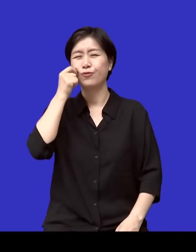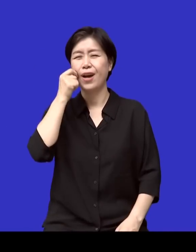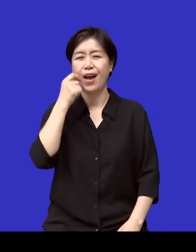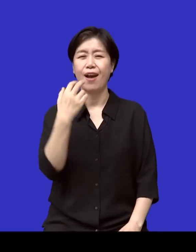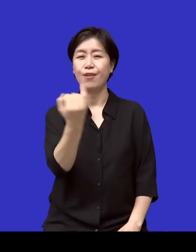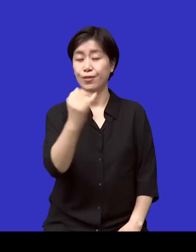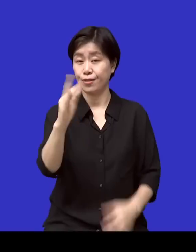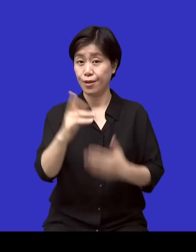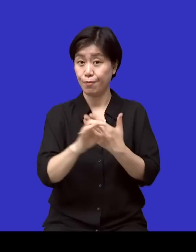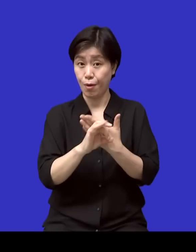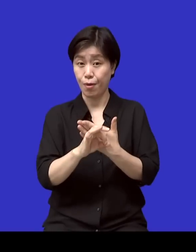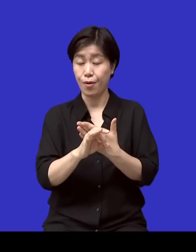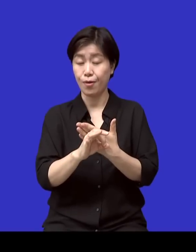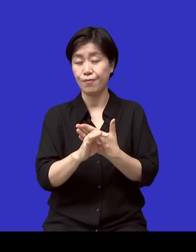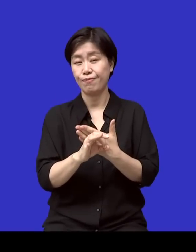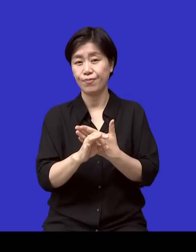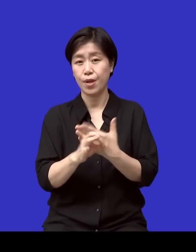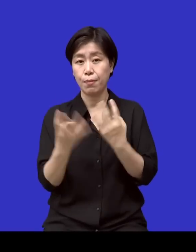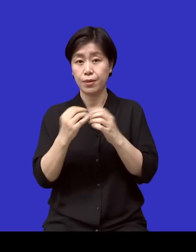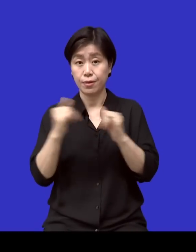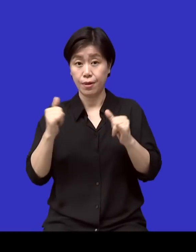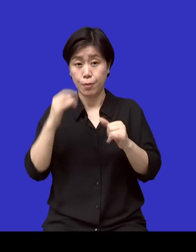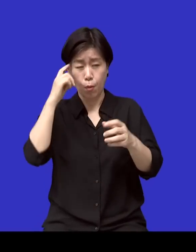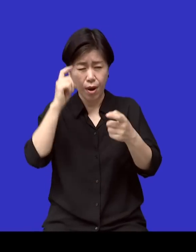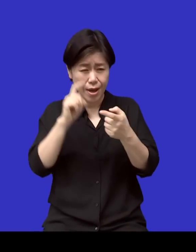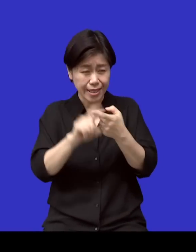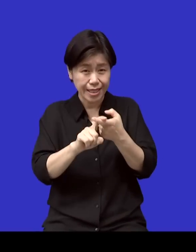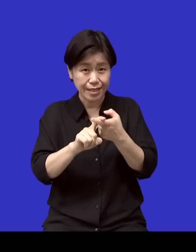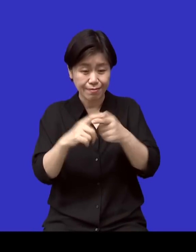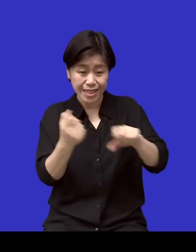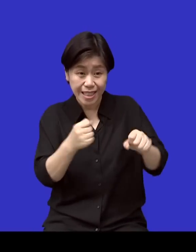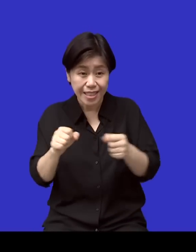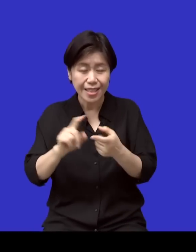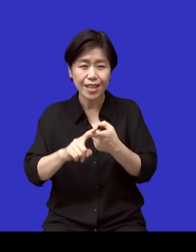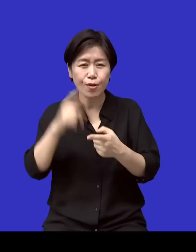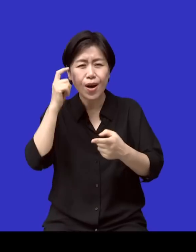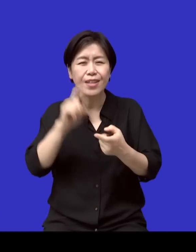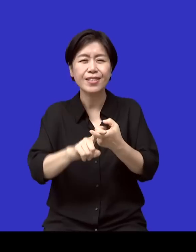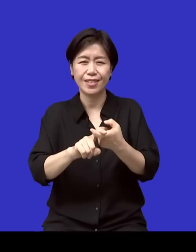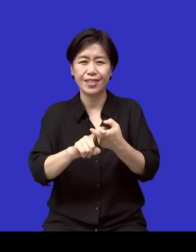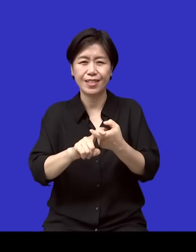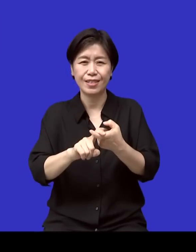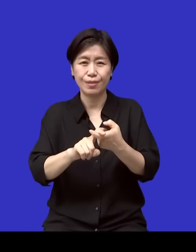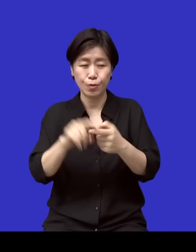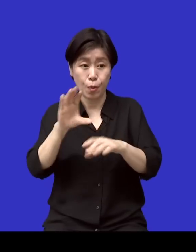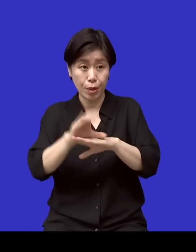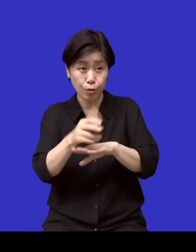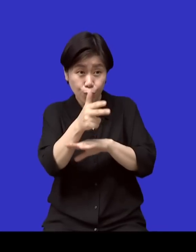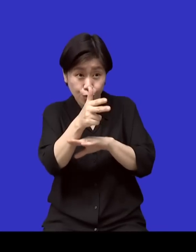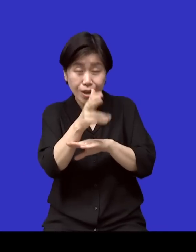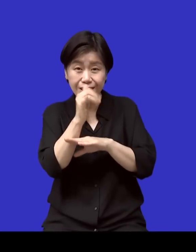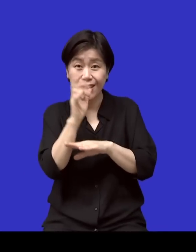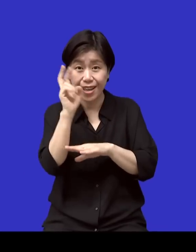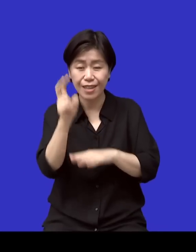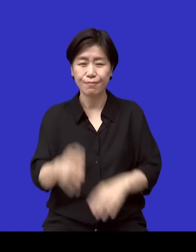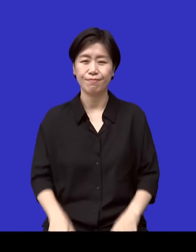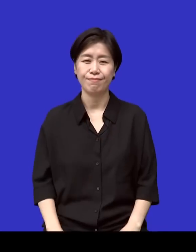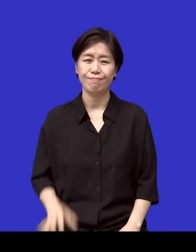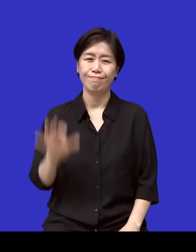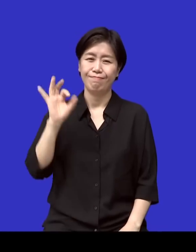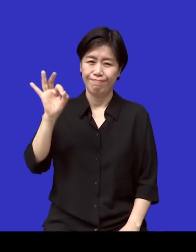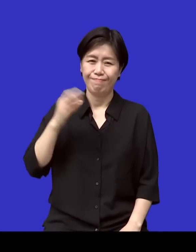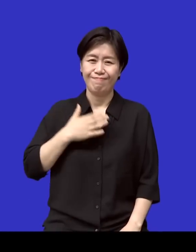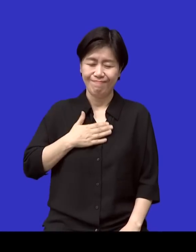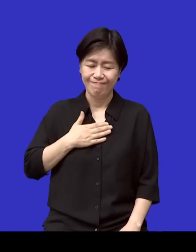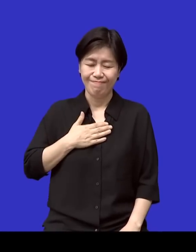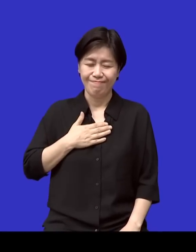네, 해보겠습니다. 이제 많은 분들이 알파인스키에 관심을 갖고 네. 이제 중계도 할 수 있는 그런 날이 오지 않겠어요? 열심히 그 날까지 제가 진짜 한